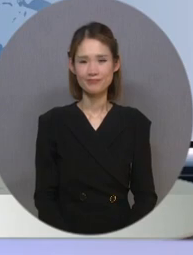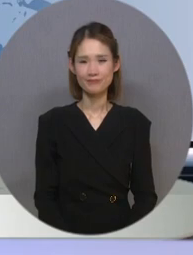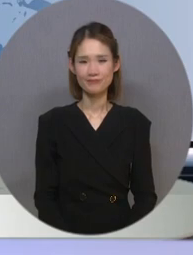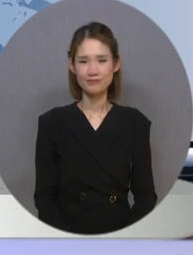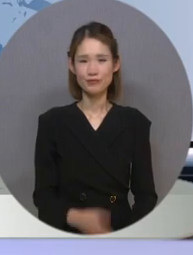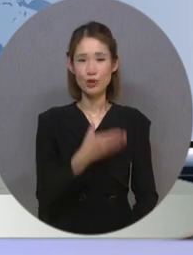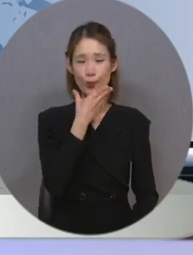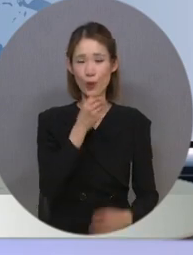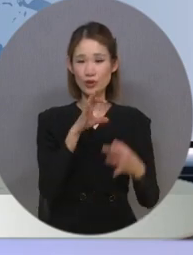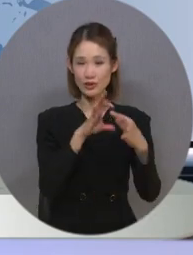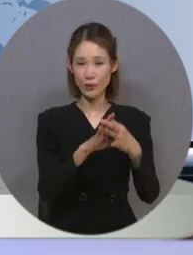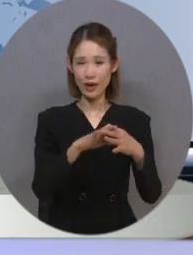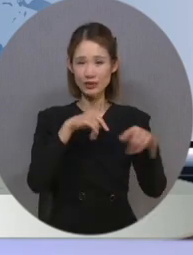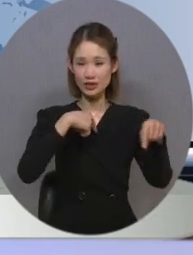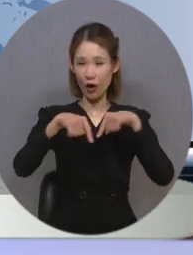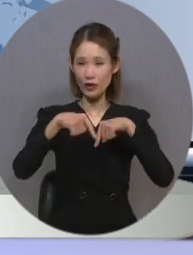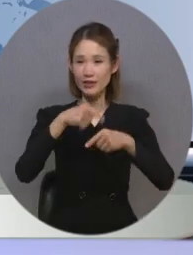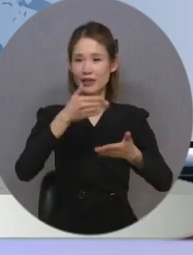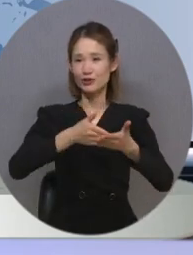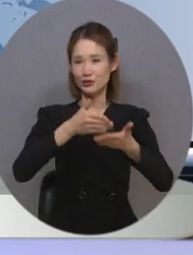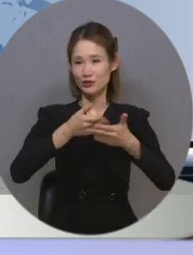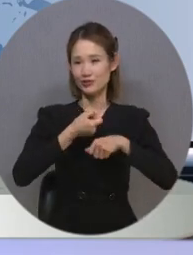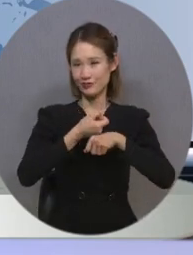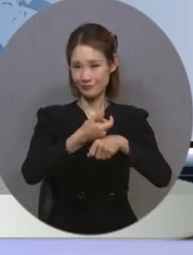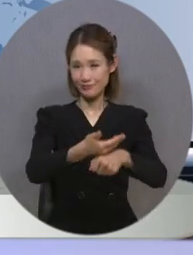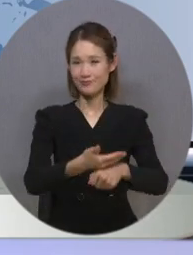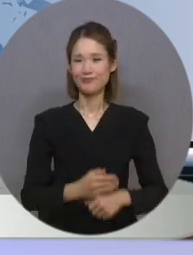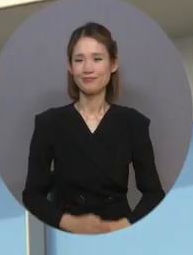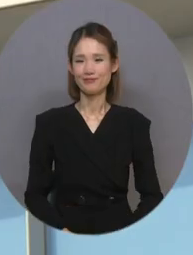이어서 복직의 정책 소식 만나보겠습니다